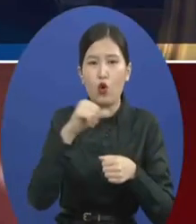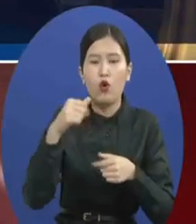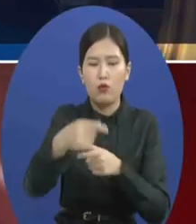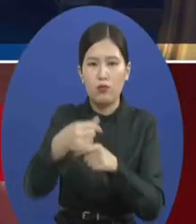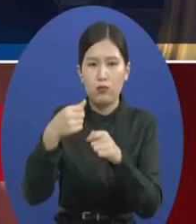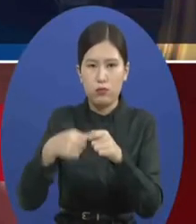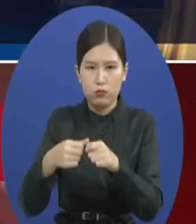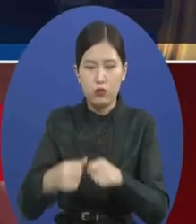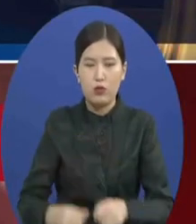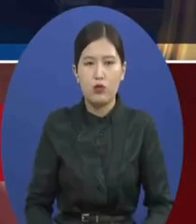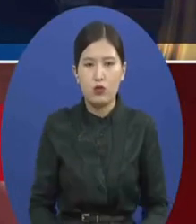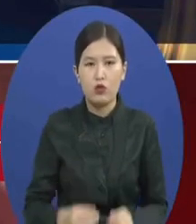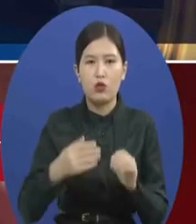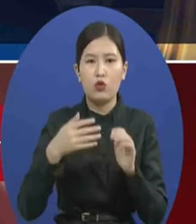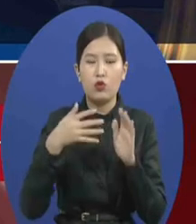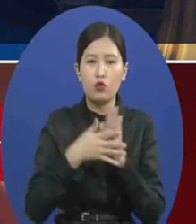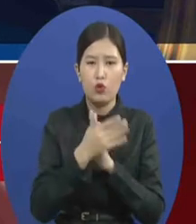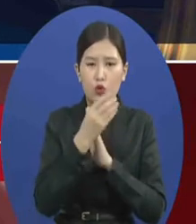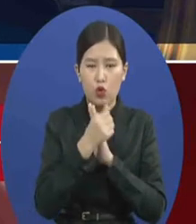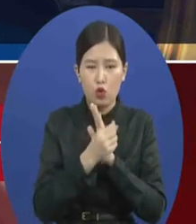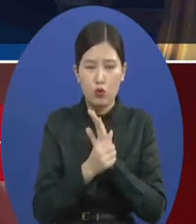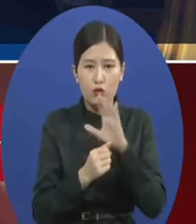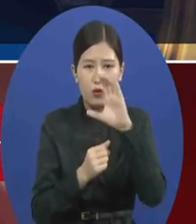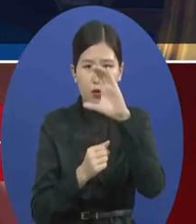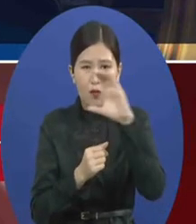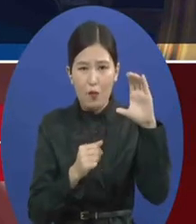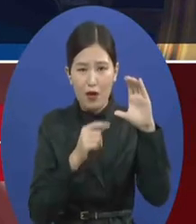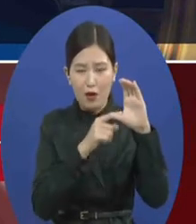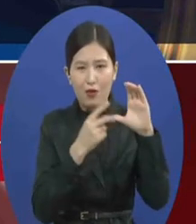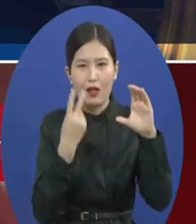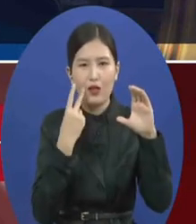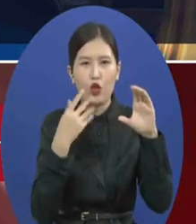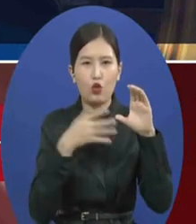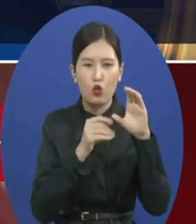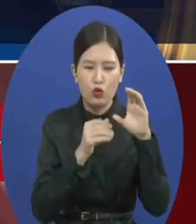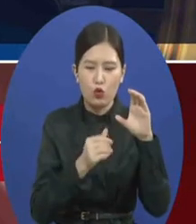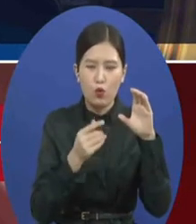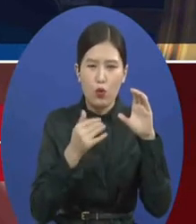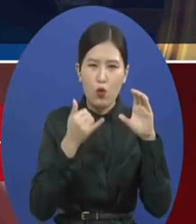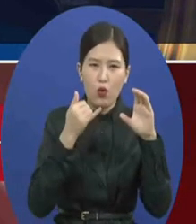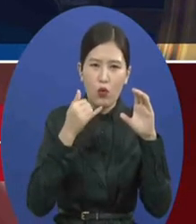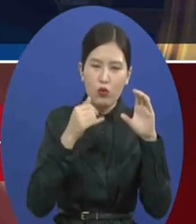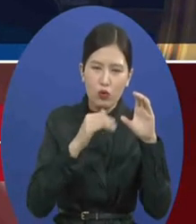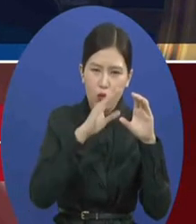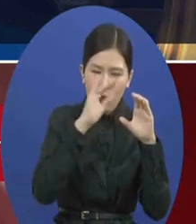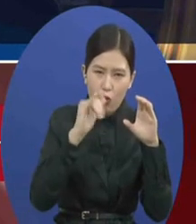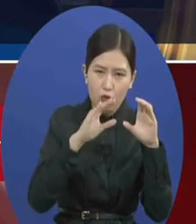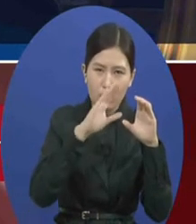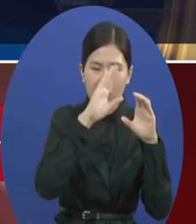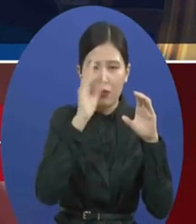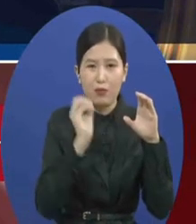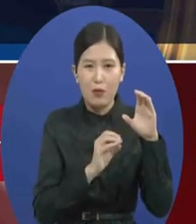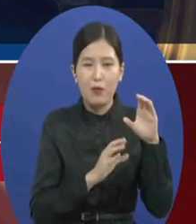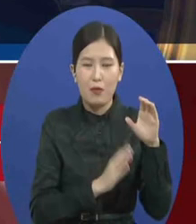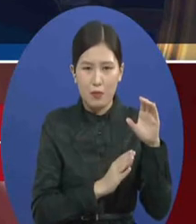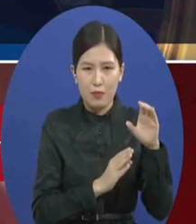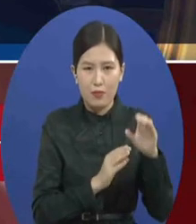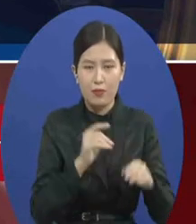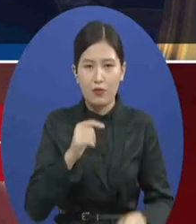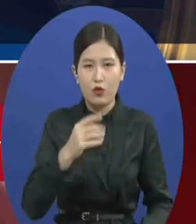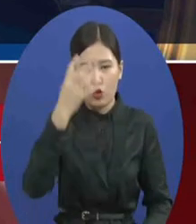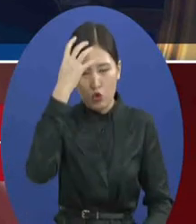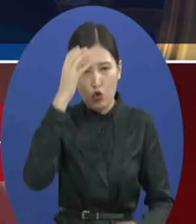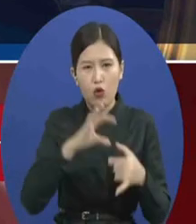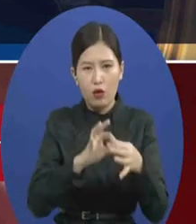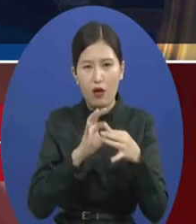байгуулах ойлгомжтой. Төсөвт байгуулахны дулаан цахилгааны мөнгө төртөө төсөвтөө тусгатай явчиж байгаа тийм ээ. Төрийн бол орон нутгийн өмч түүний оролцоотой хуулийн этгээд. За эдгээр